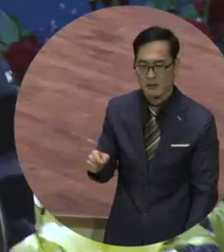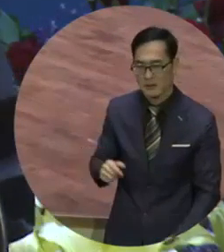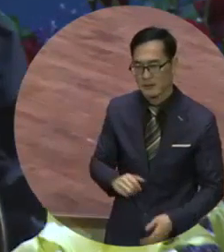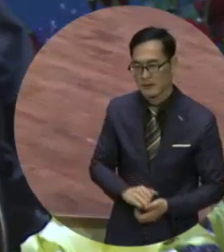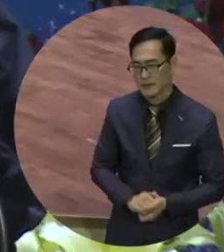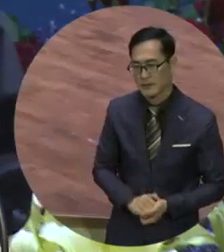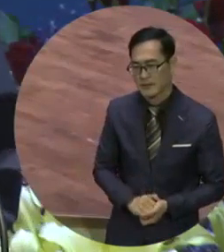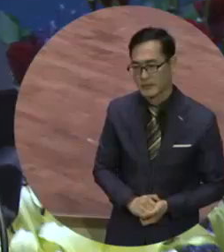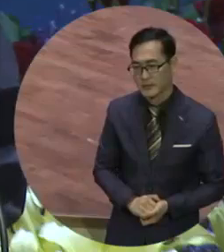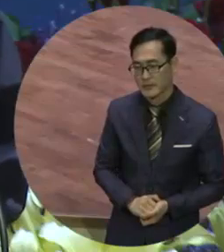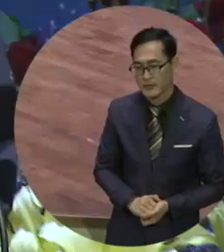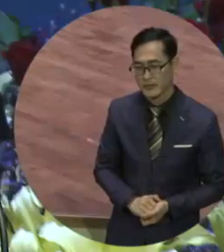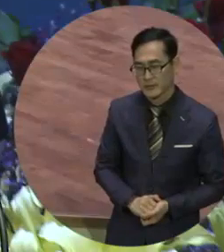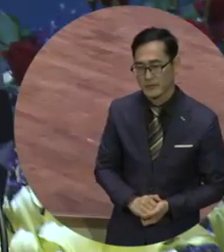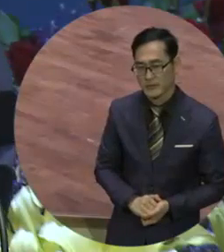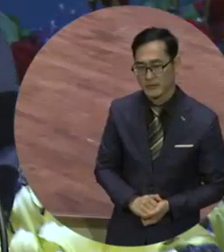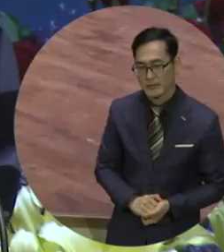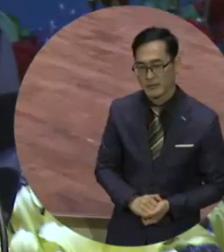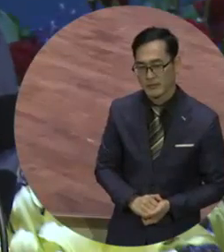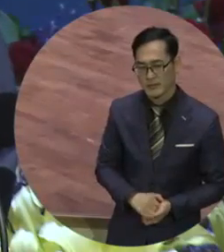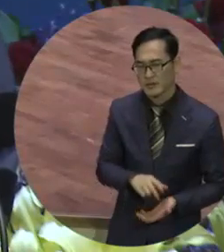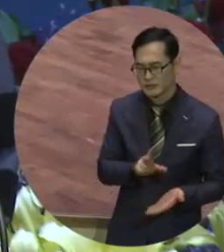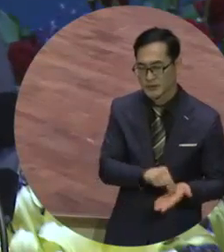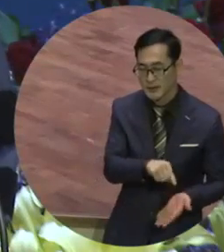태양이 말이요. 이렇게